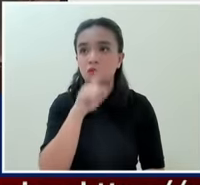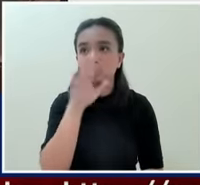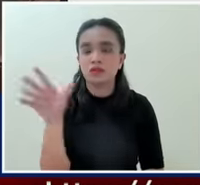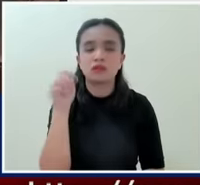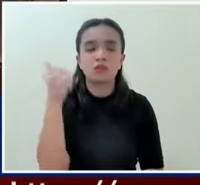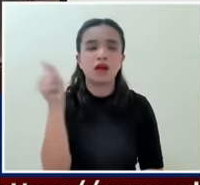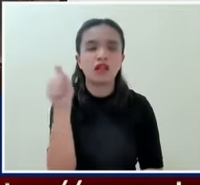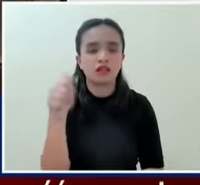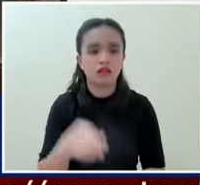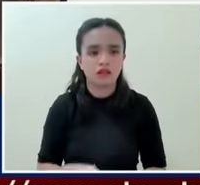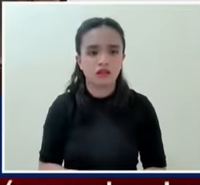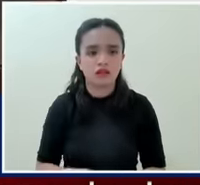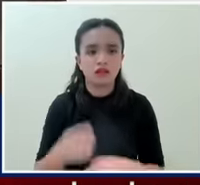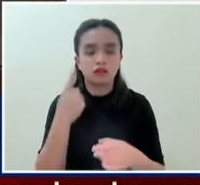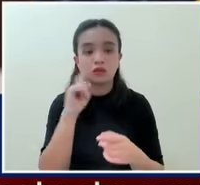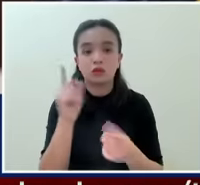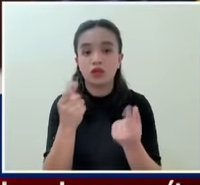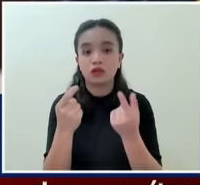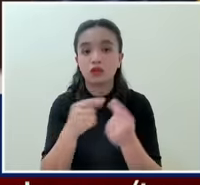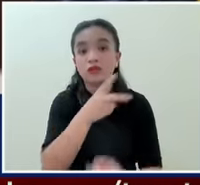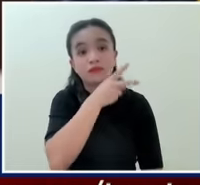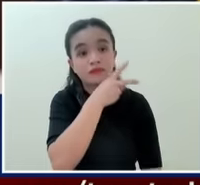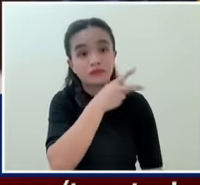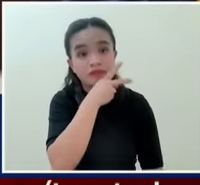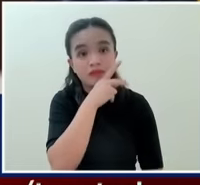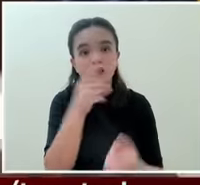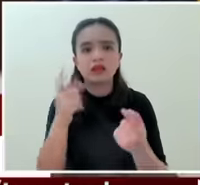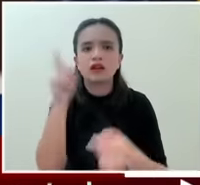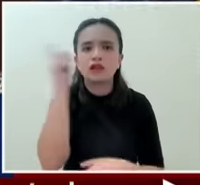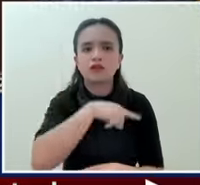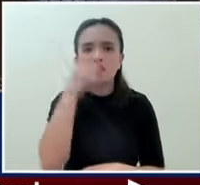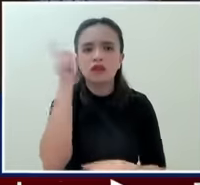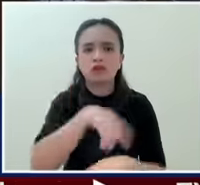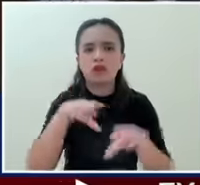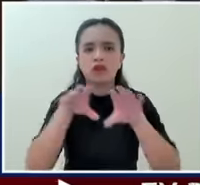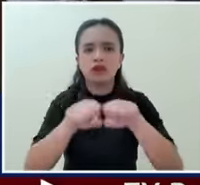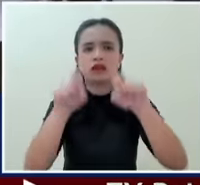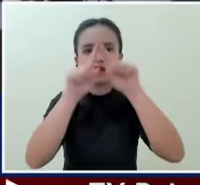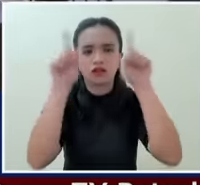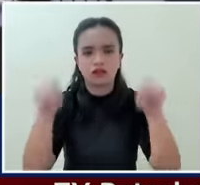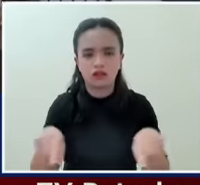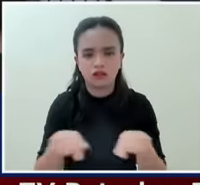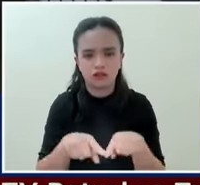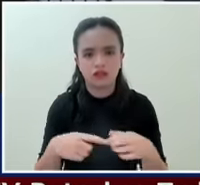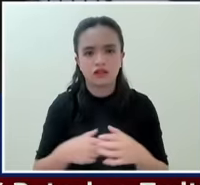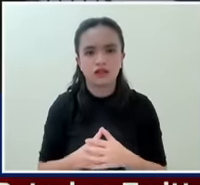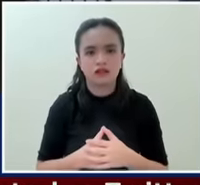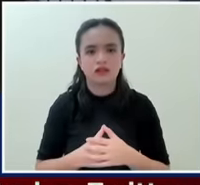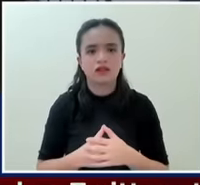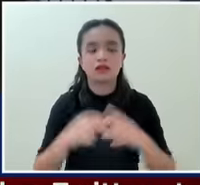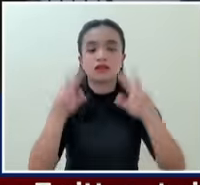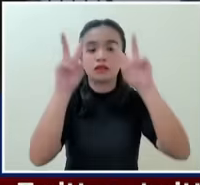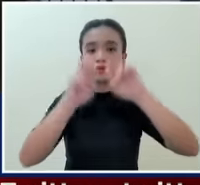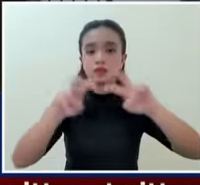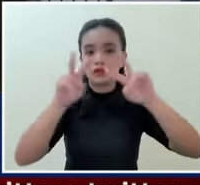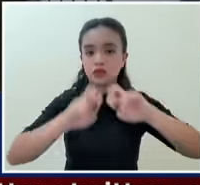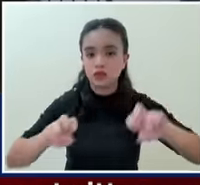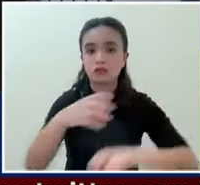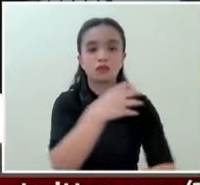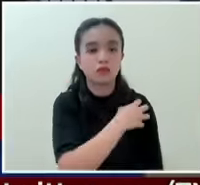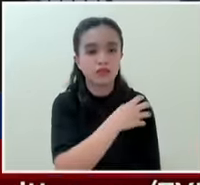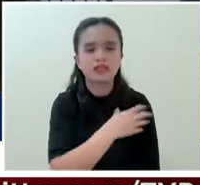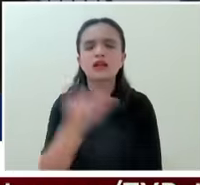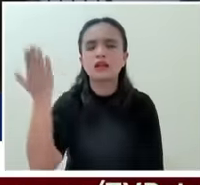PNP, modus din umano ng sospek ang magpeke ng mga warrant of arrest. Sa imbestigasyon ng Silang Municipal Police, dati